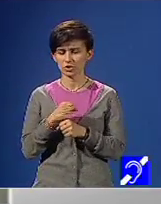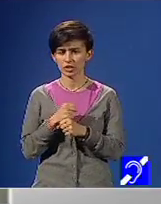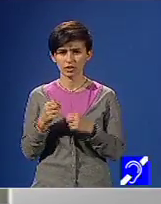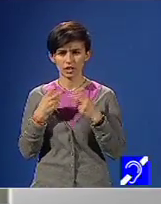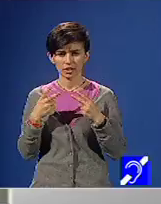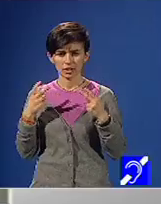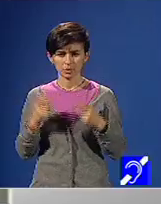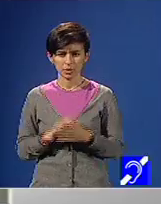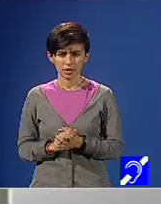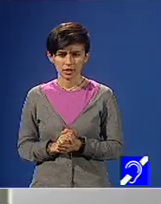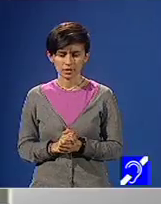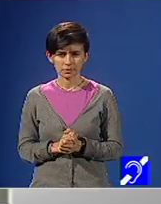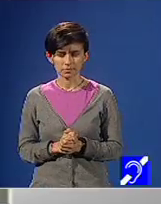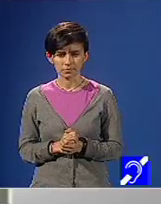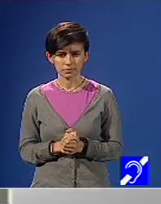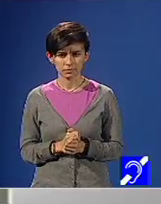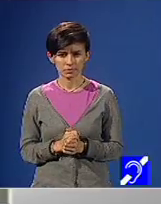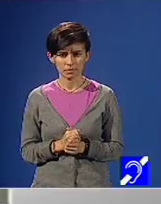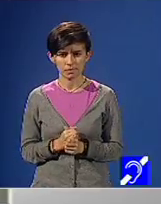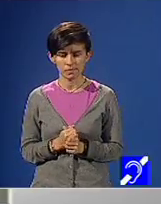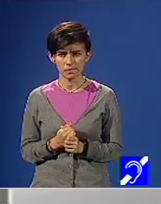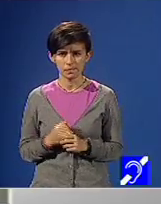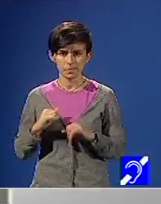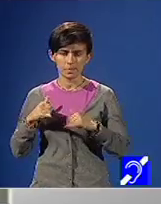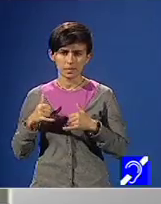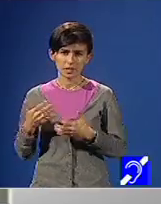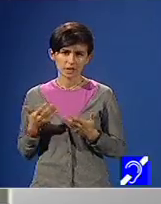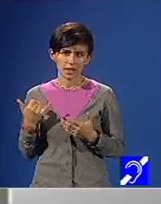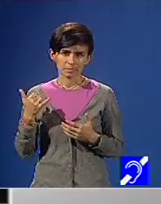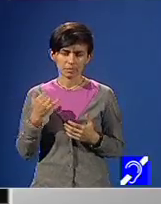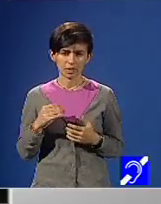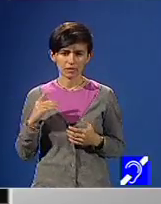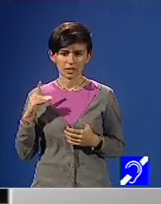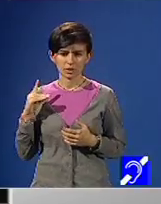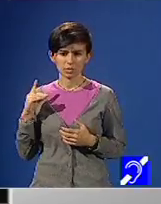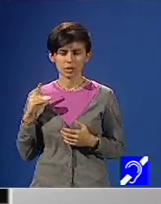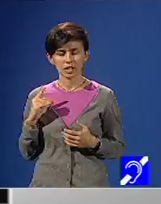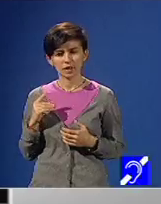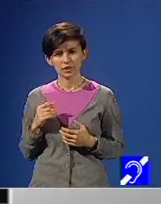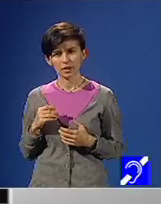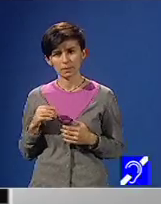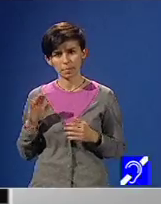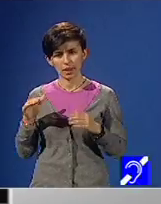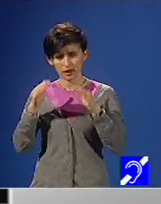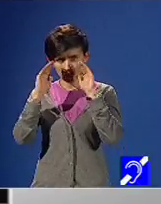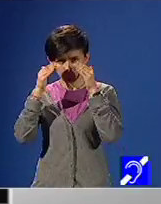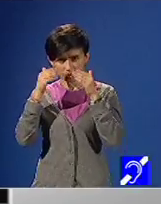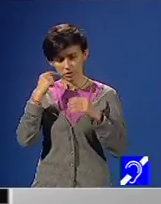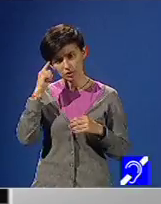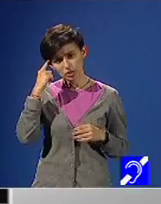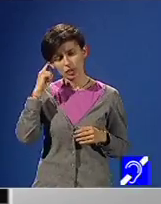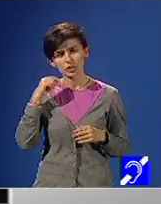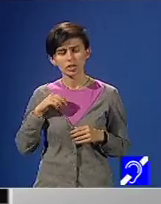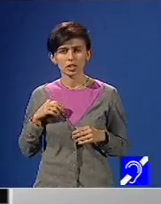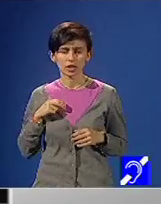Da. Ultimul caz ce îmi vine în minte, Marina Neciu, cea care a venit cu David la noi în platou și știu că acum și fetița ei, cea mică, frecventează